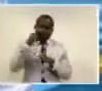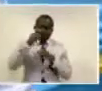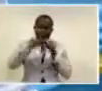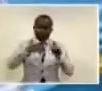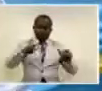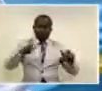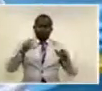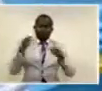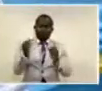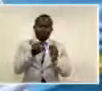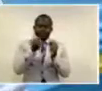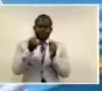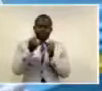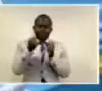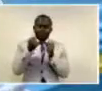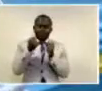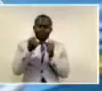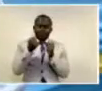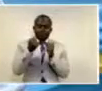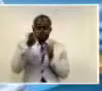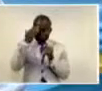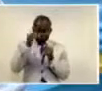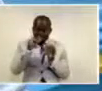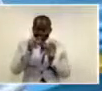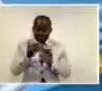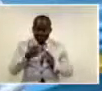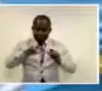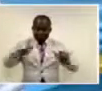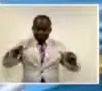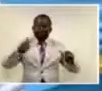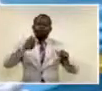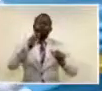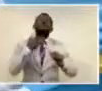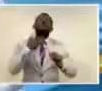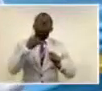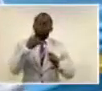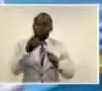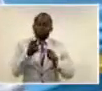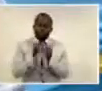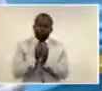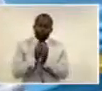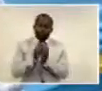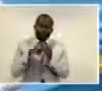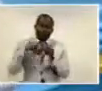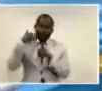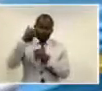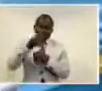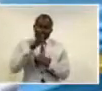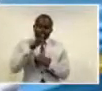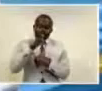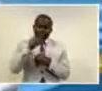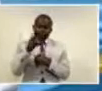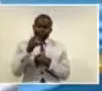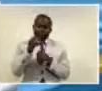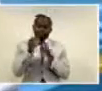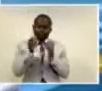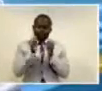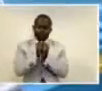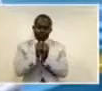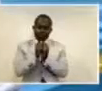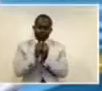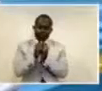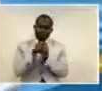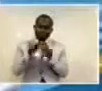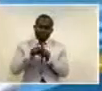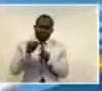sambu barayibohoje yazizi sambu yazizi iyo sambu icyo washaka kuvuga no ni ukuvuga ngo mama muri 2010 agar